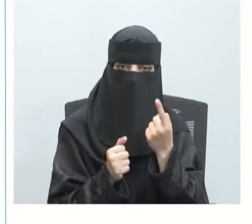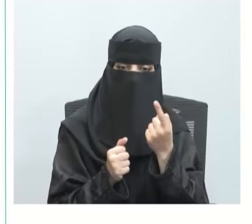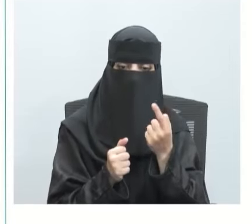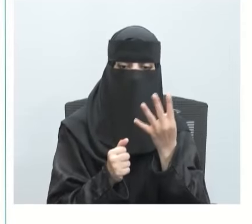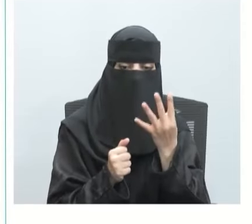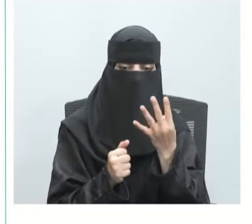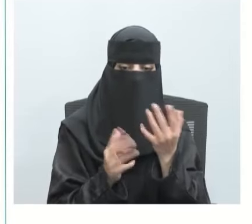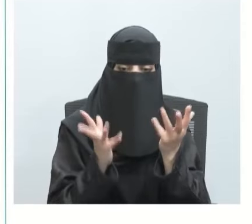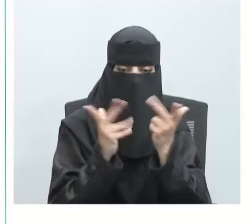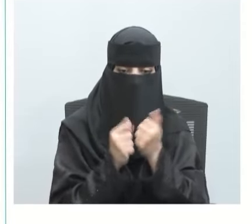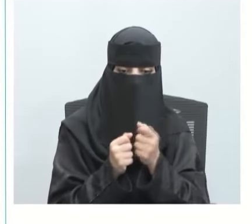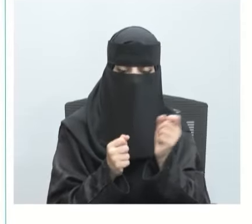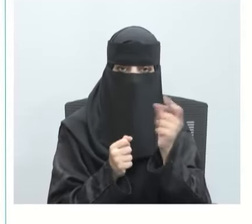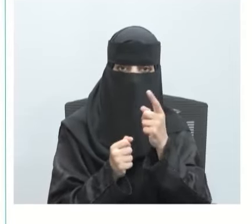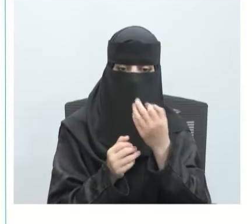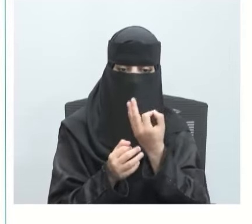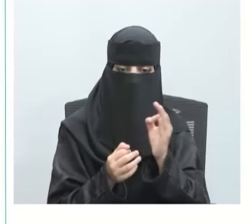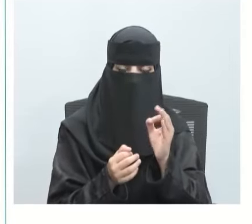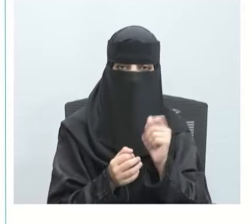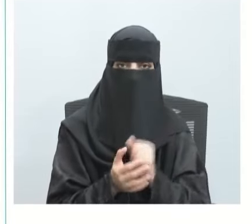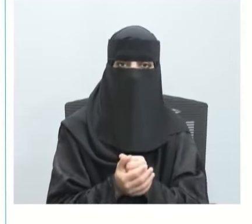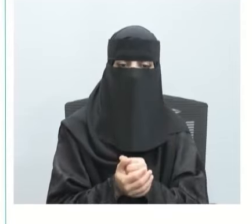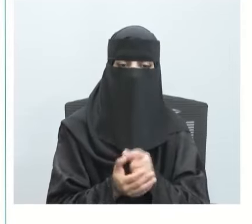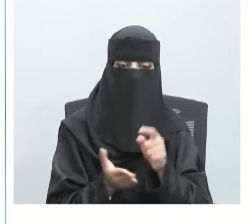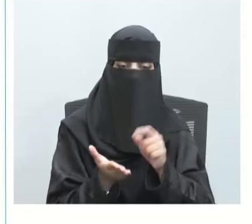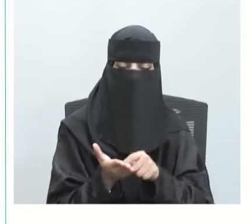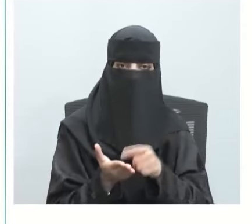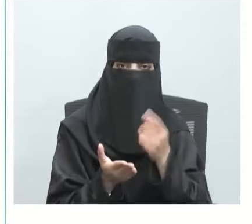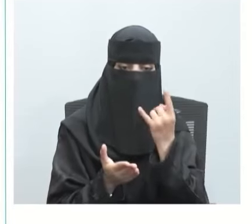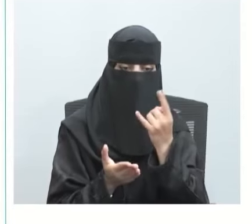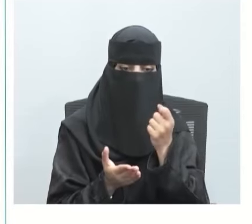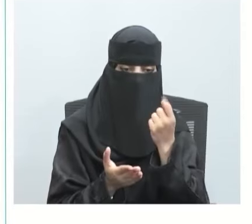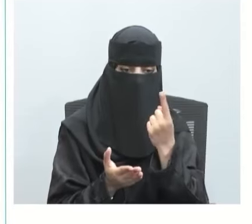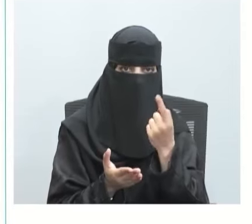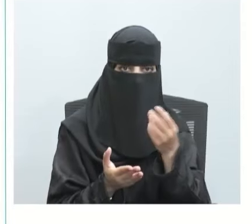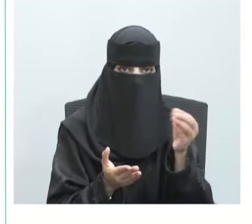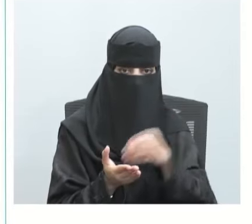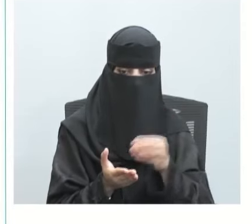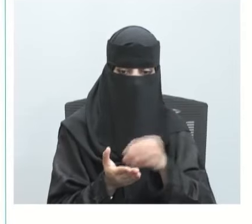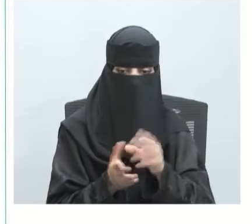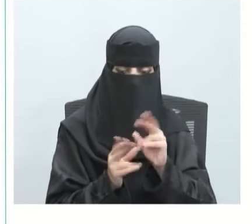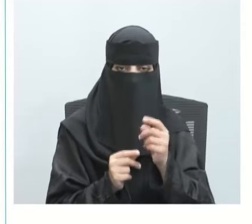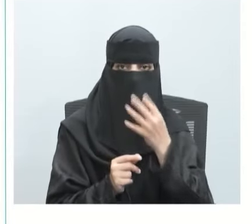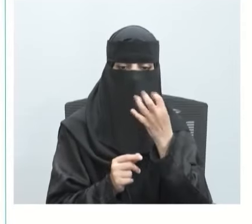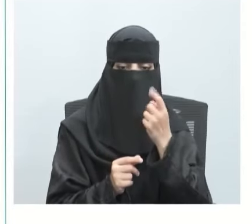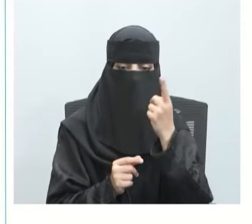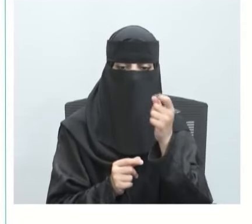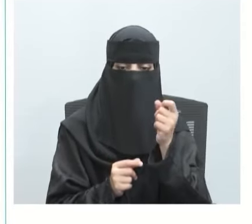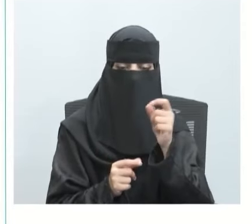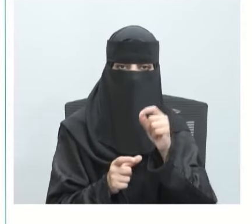اربعه لحساب المبلغ الاجمالي في الشهر مثلا ان مبلغ 10 ريالات تتلقاه اسبوعيا يساوي 40